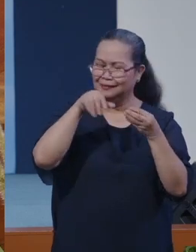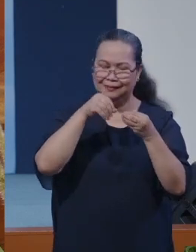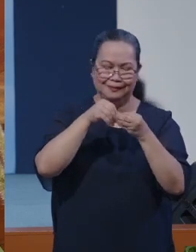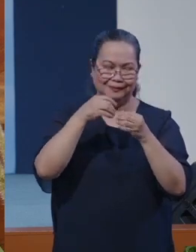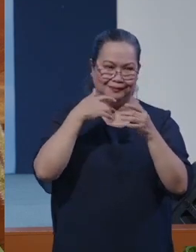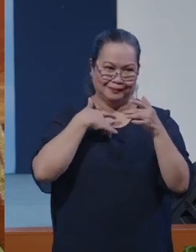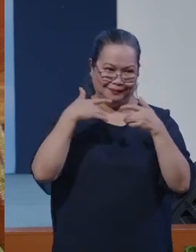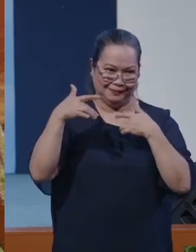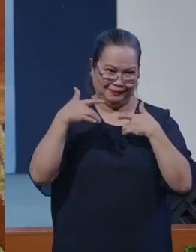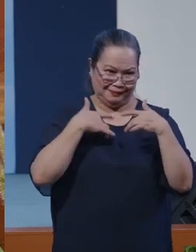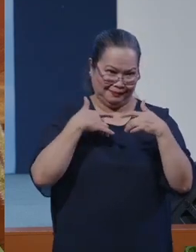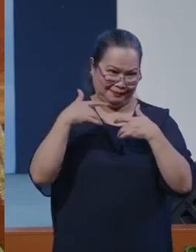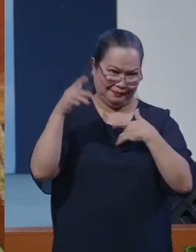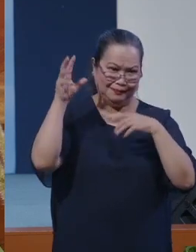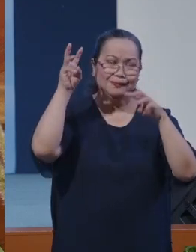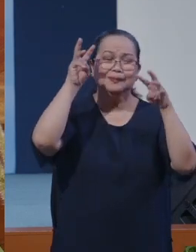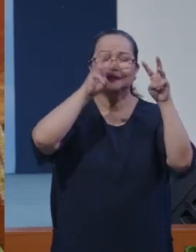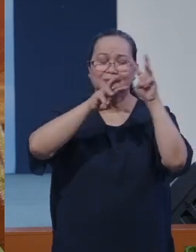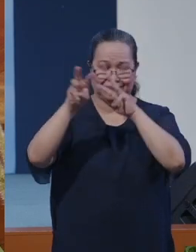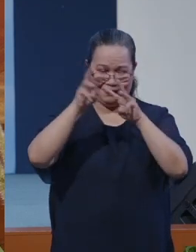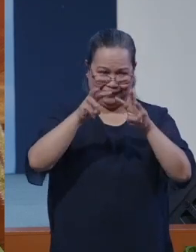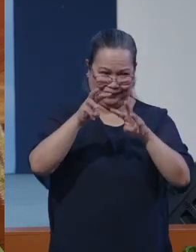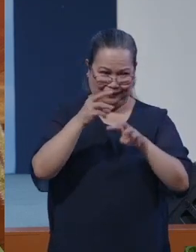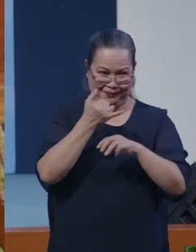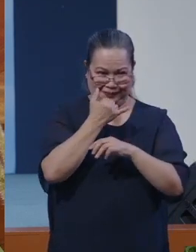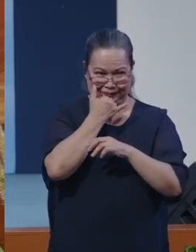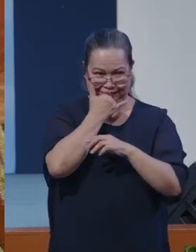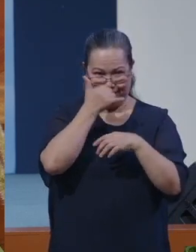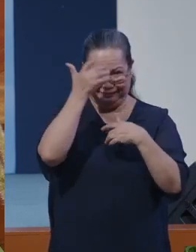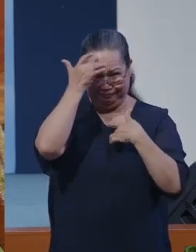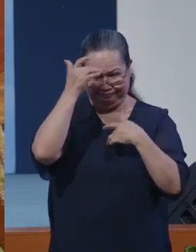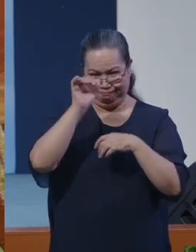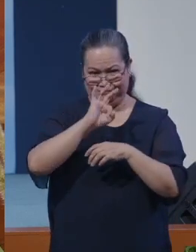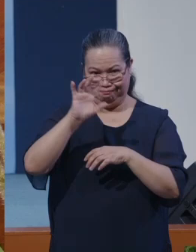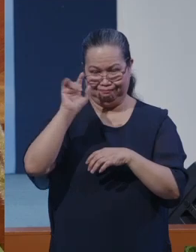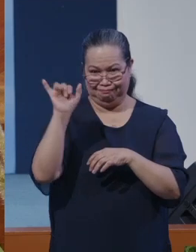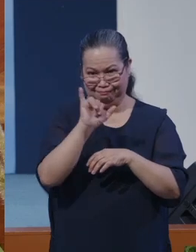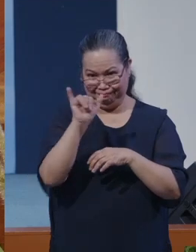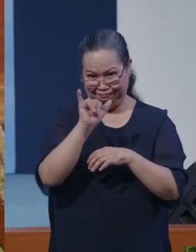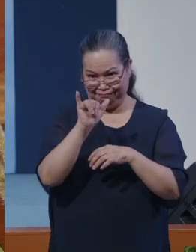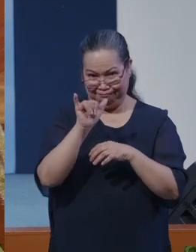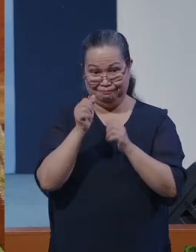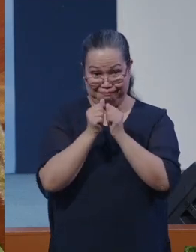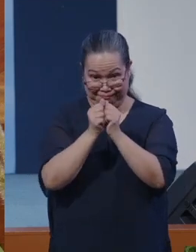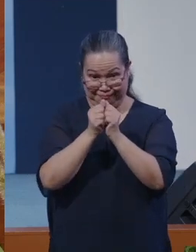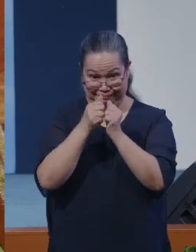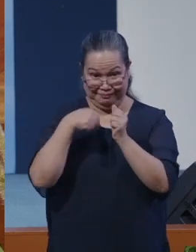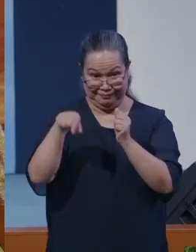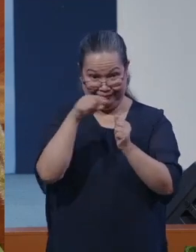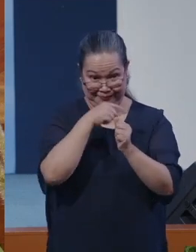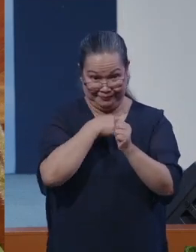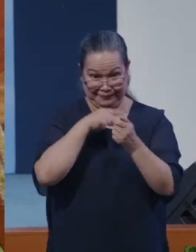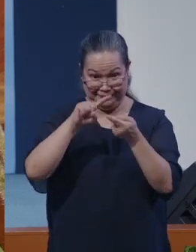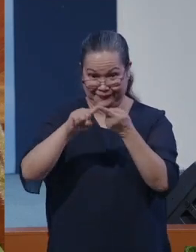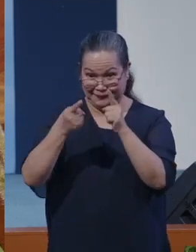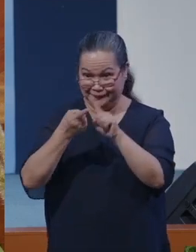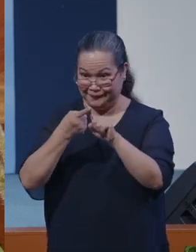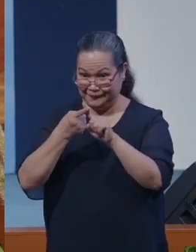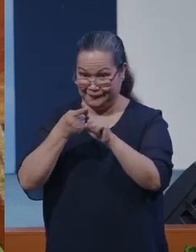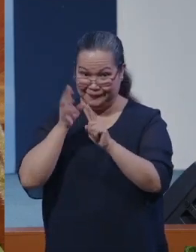disorder, ang tawag ng mga doktor dyan. Marami sa ating mga kasama, kaibigan,